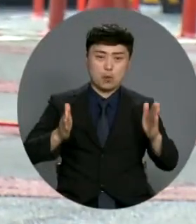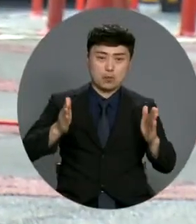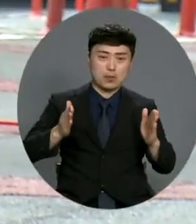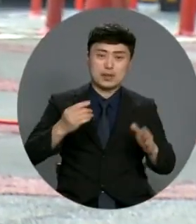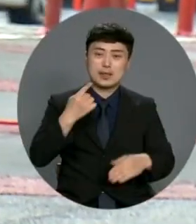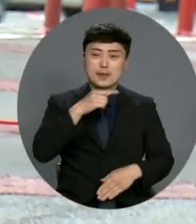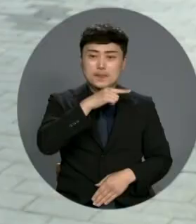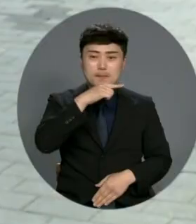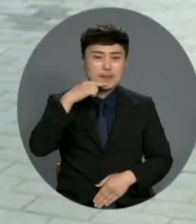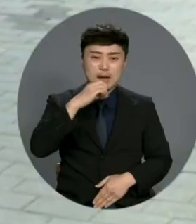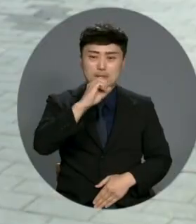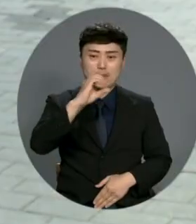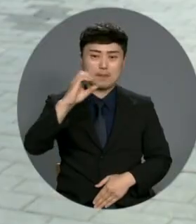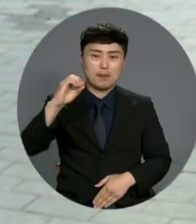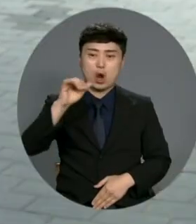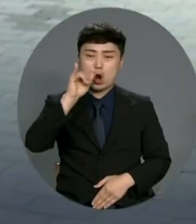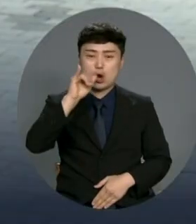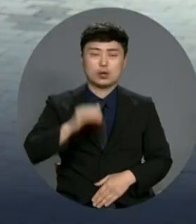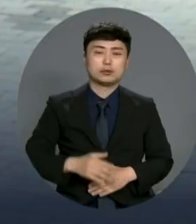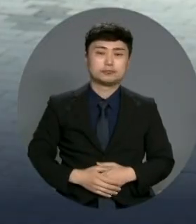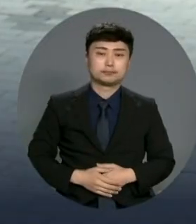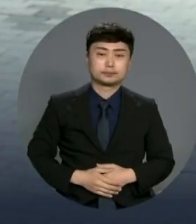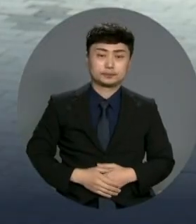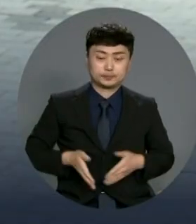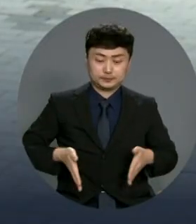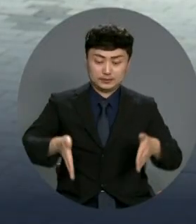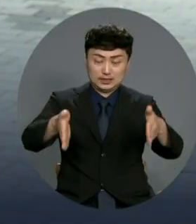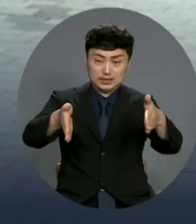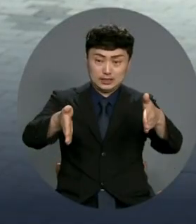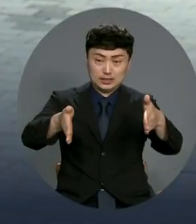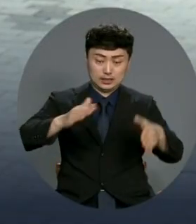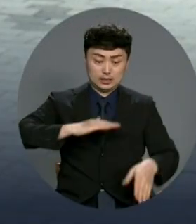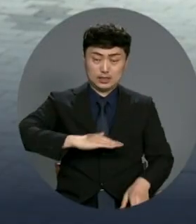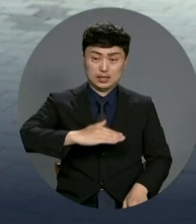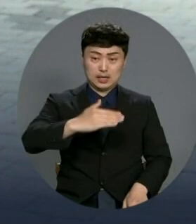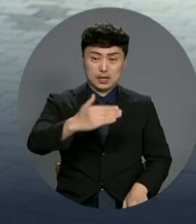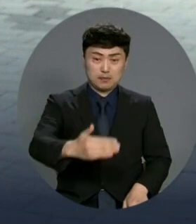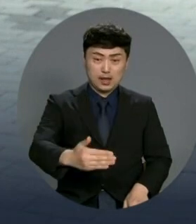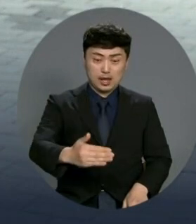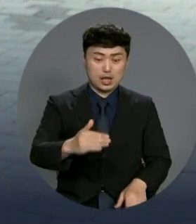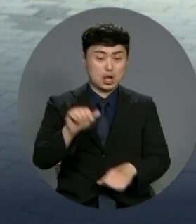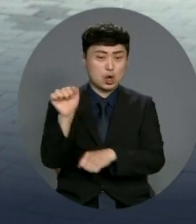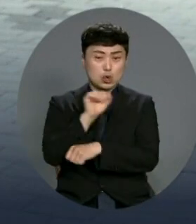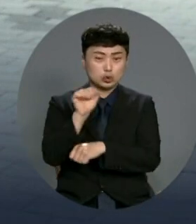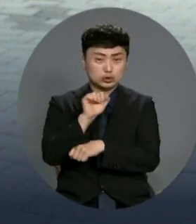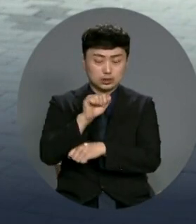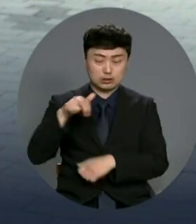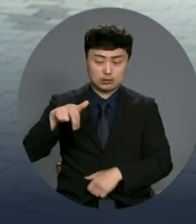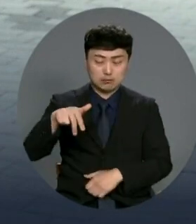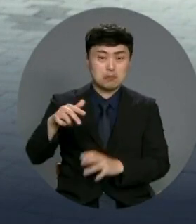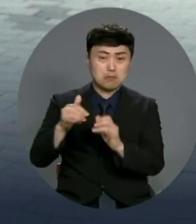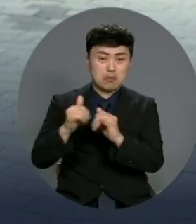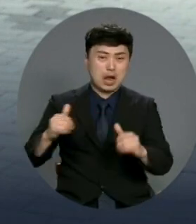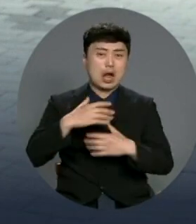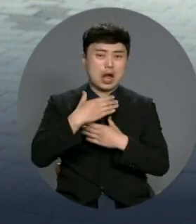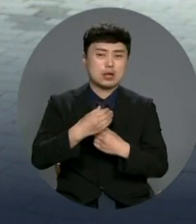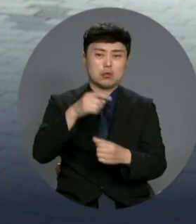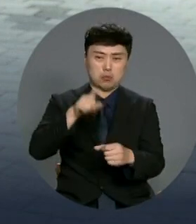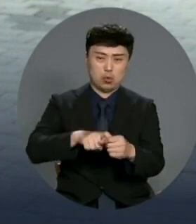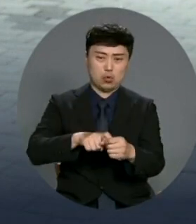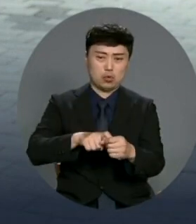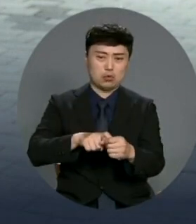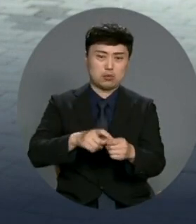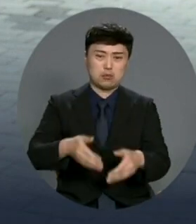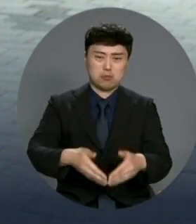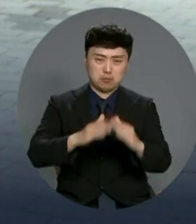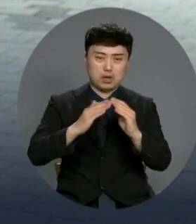설치됐습니다. 과속방지턱 하는 거는 운전자나 보행자를 안전을 위해서 설치하는 거잖아요.